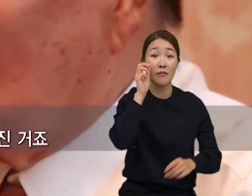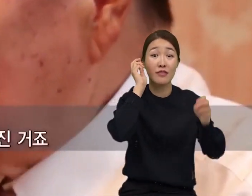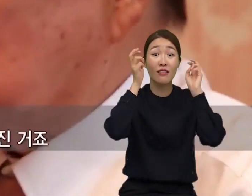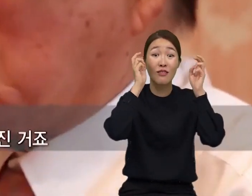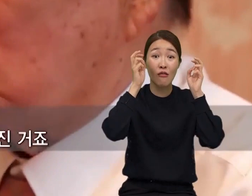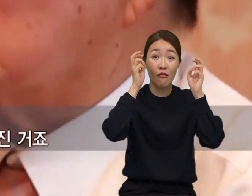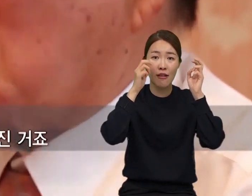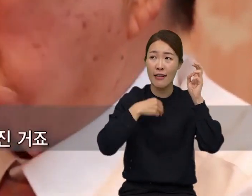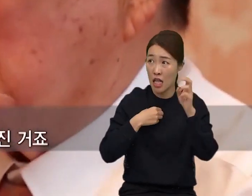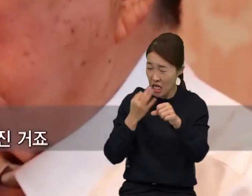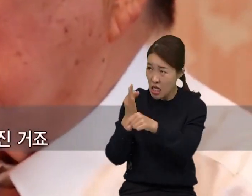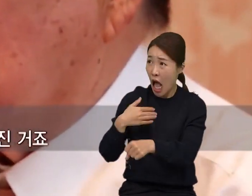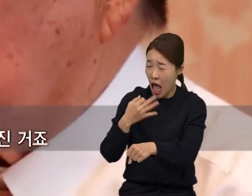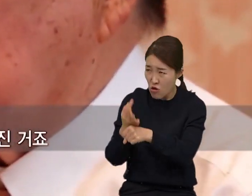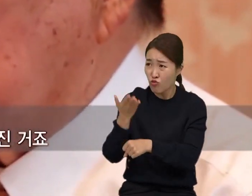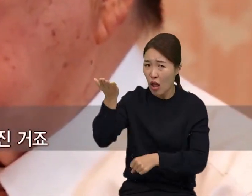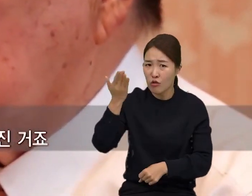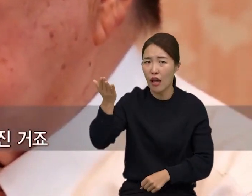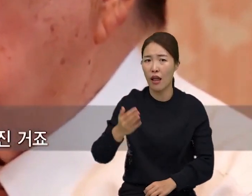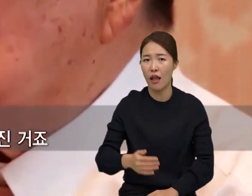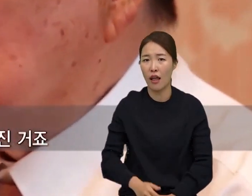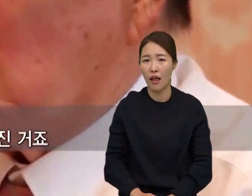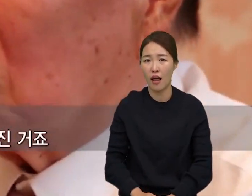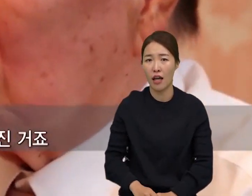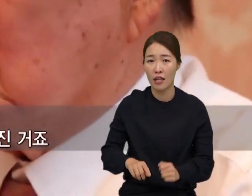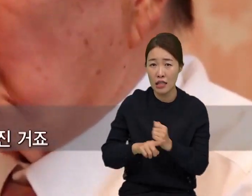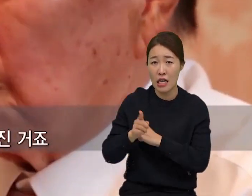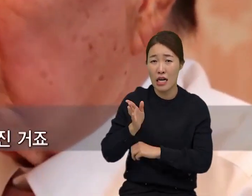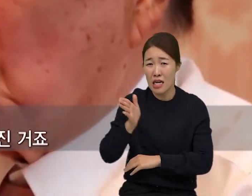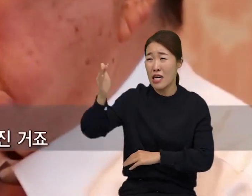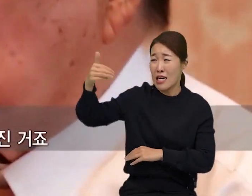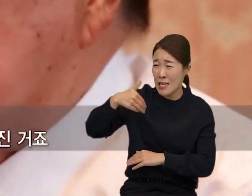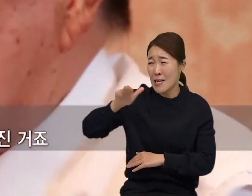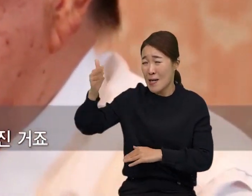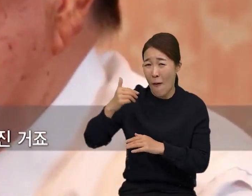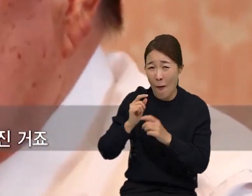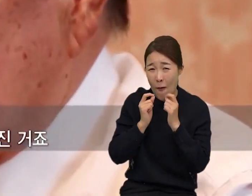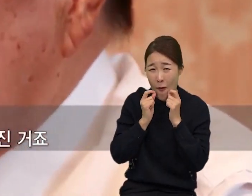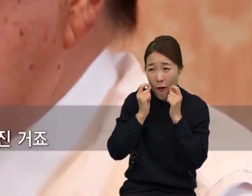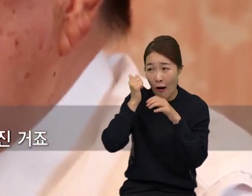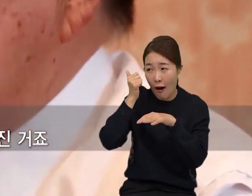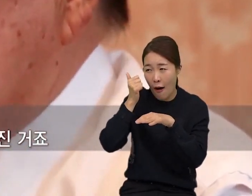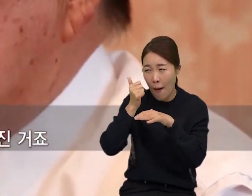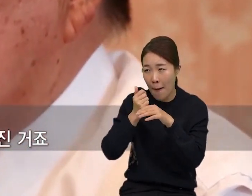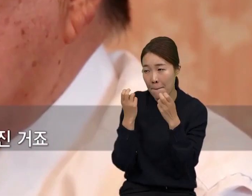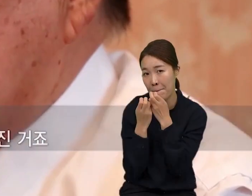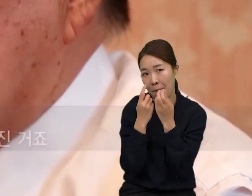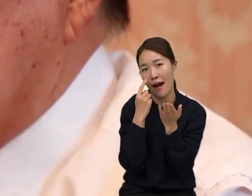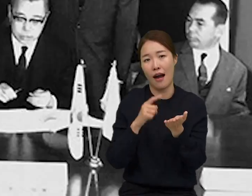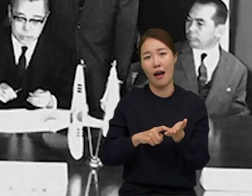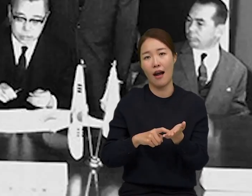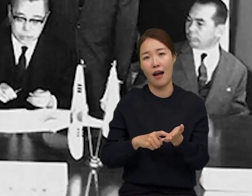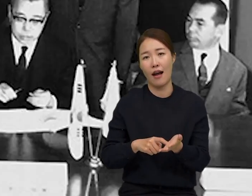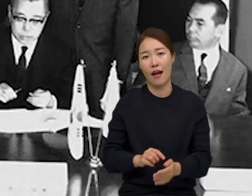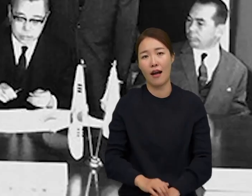거야. 우리가 사주갔단 말이야 이게. 거기서 왔다 갔다 하는 길이 터진 거예요.